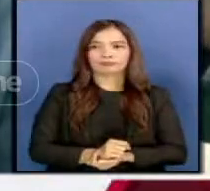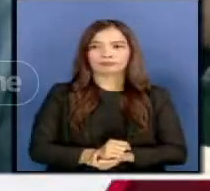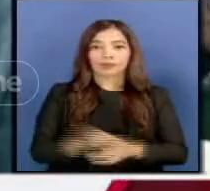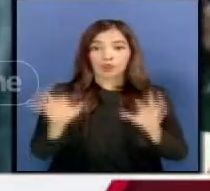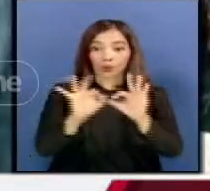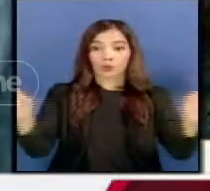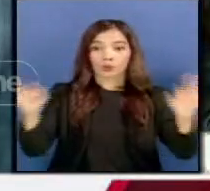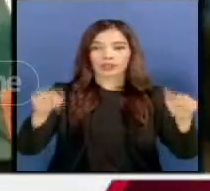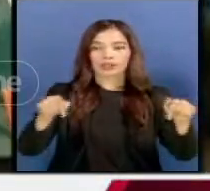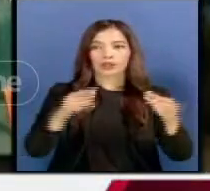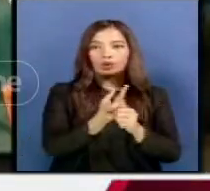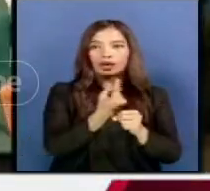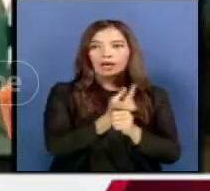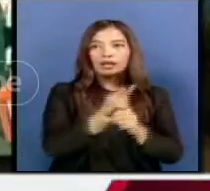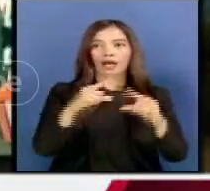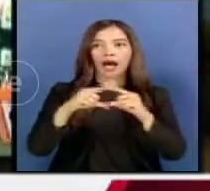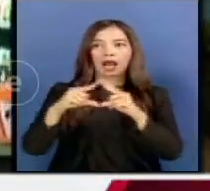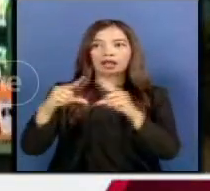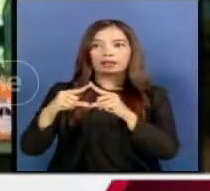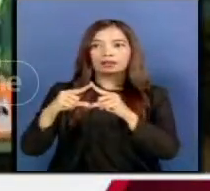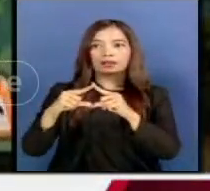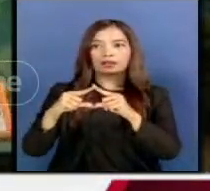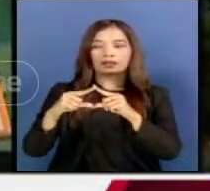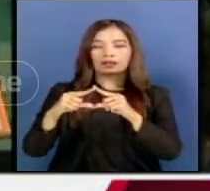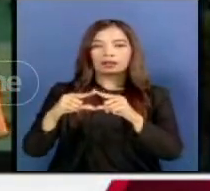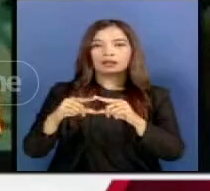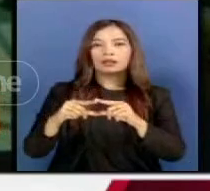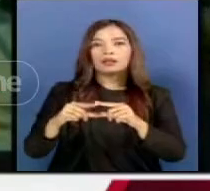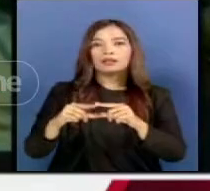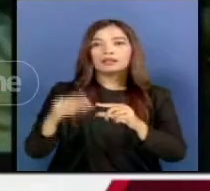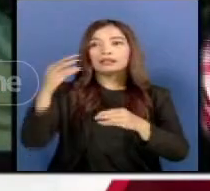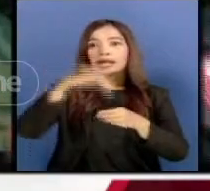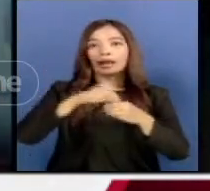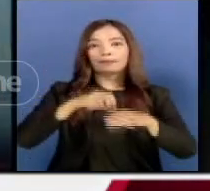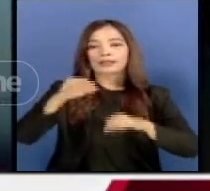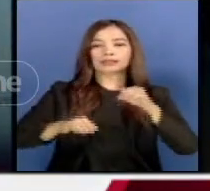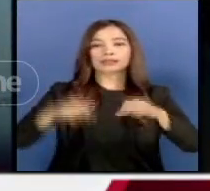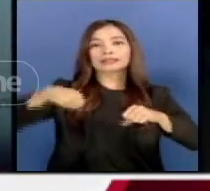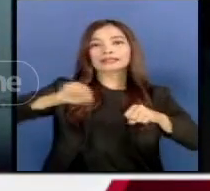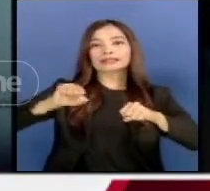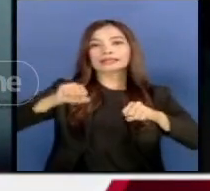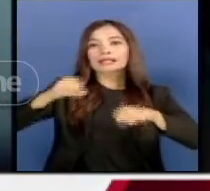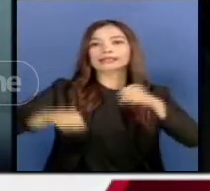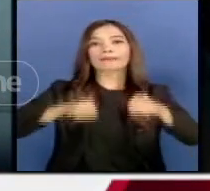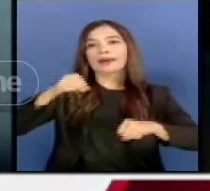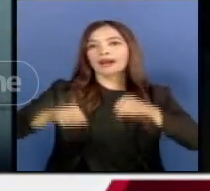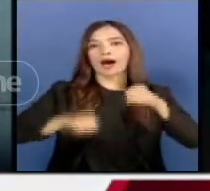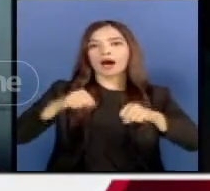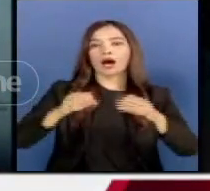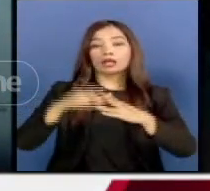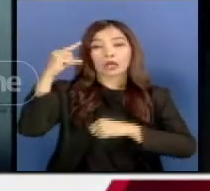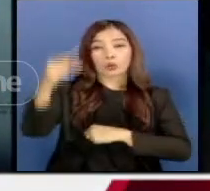Pengukuran dilakukan dengan menggunakan alat Jones Counter yang terdapat pada sepeda. Kalibrasi ini dilakukan sesuai jarak